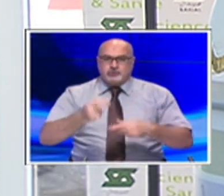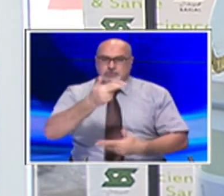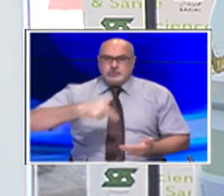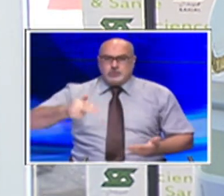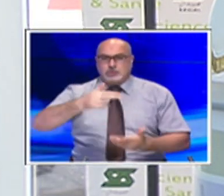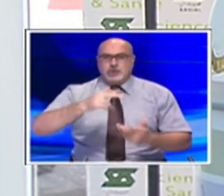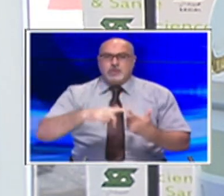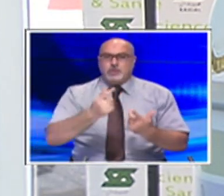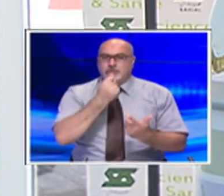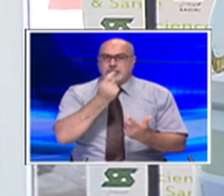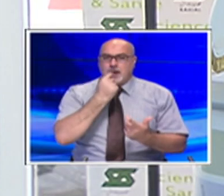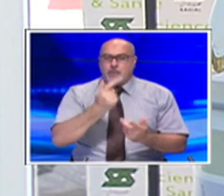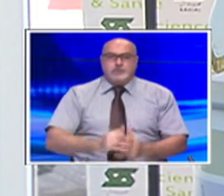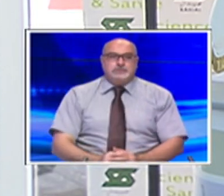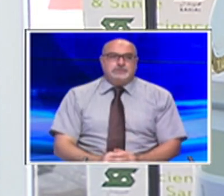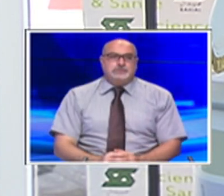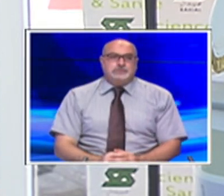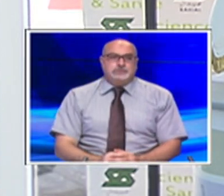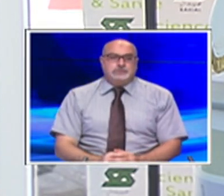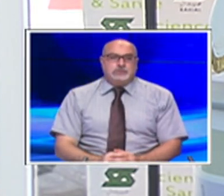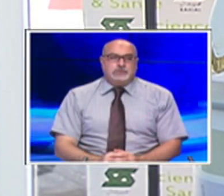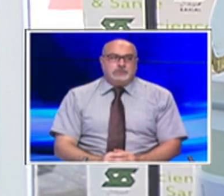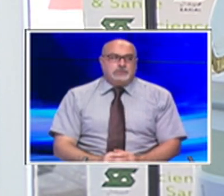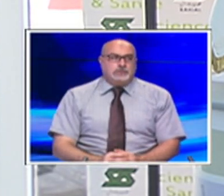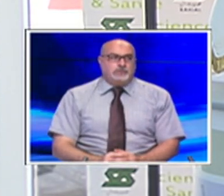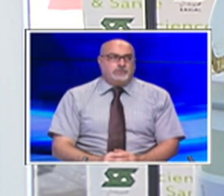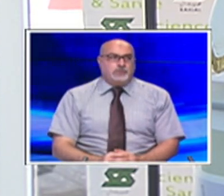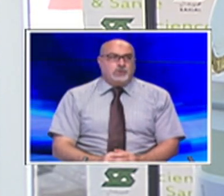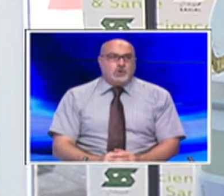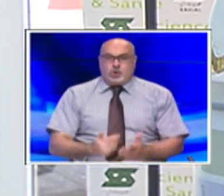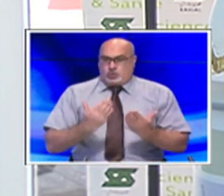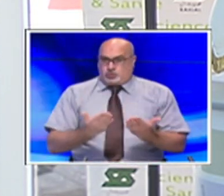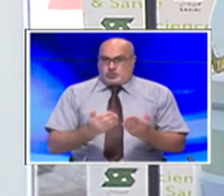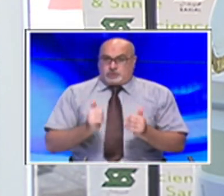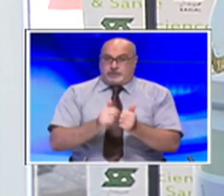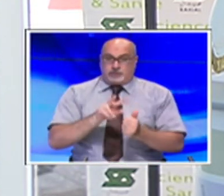يخص الأدوية والمستلزمات الطبية. واليوم يعني حضرنا